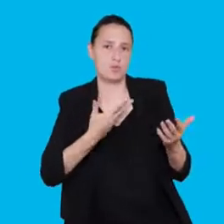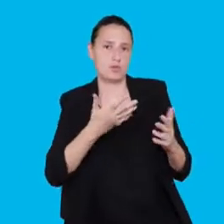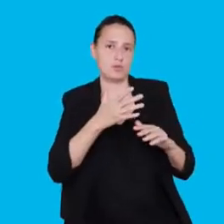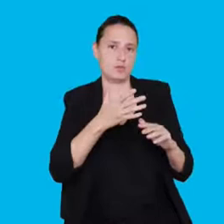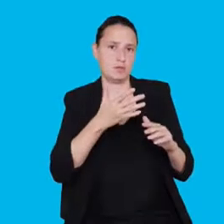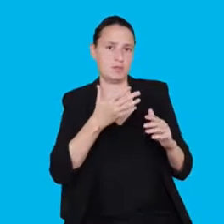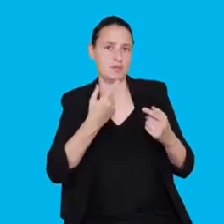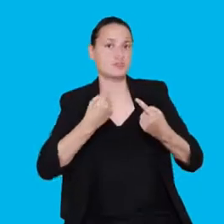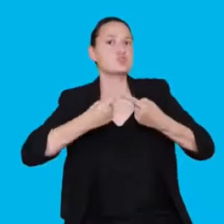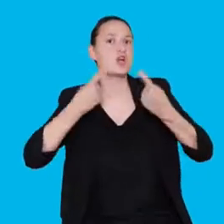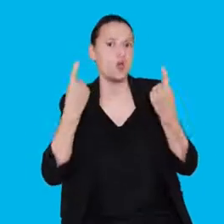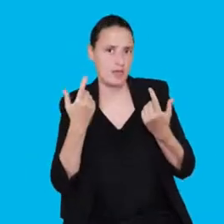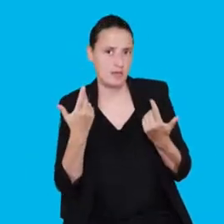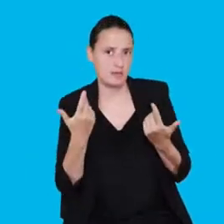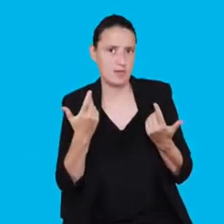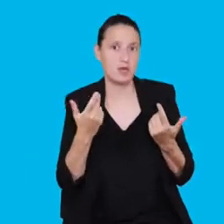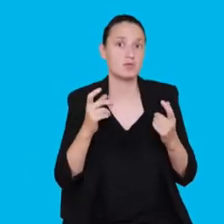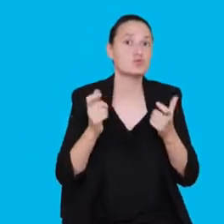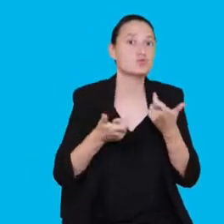że kluczowy jest stosunek